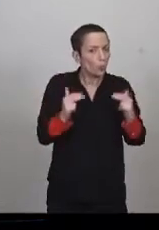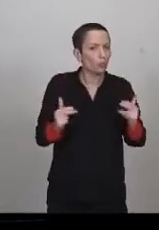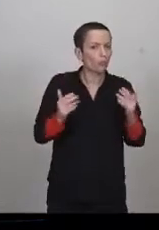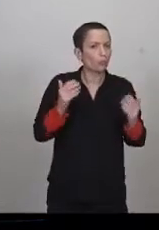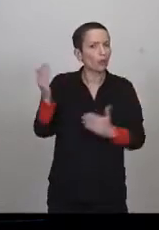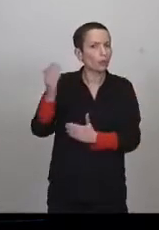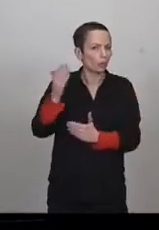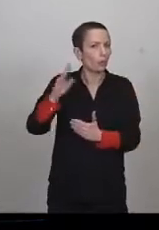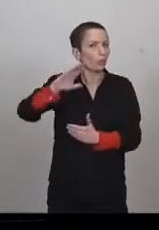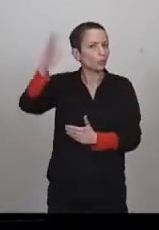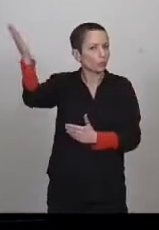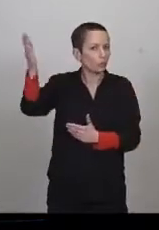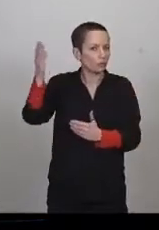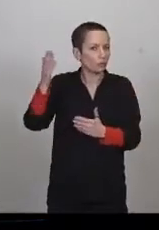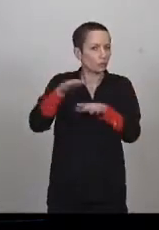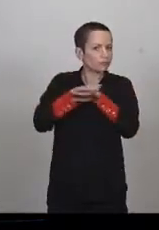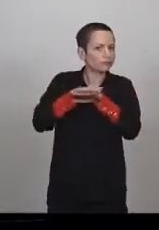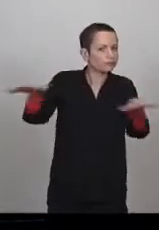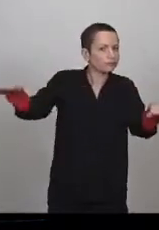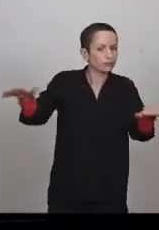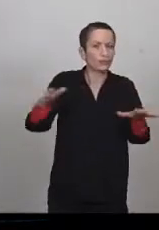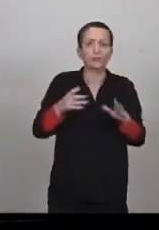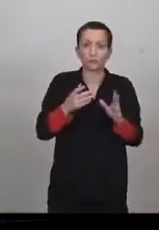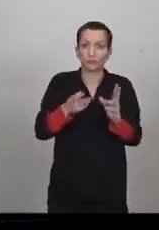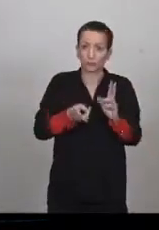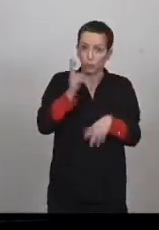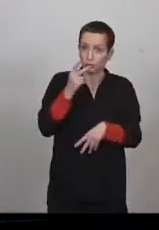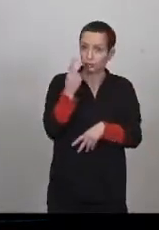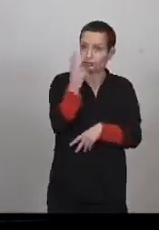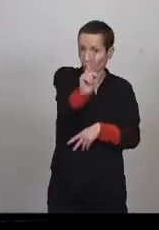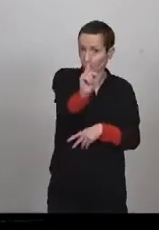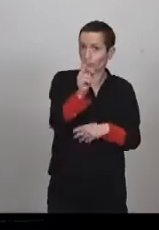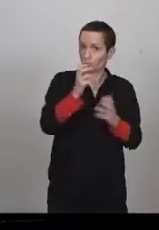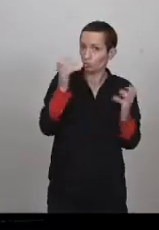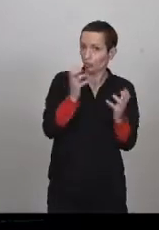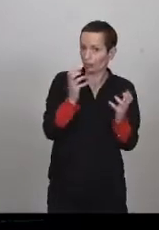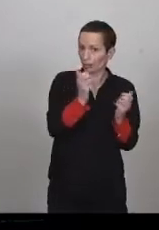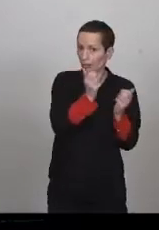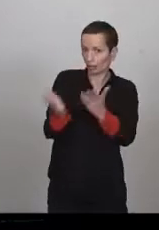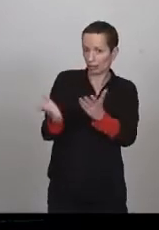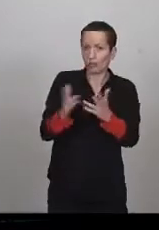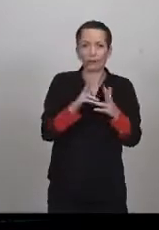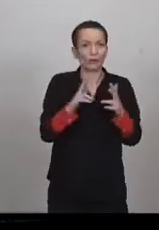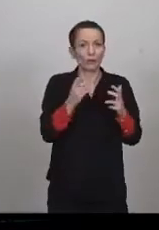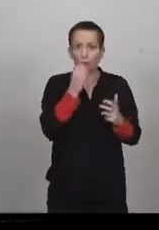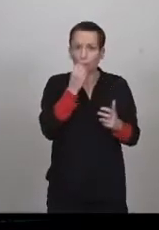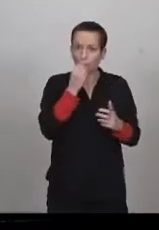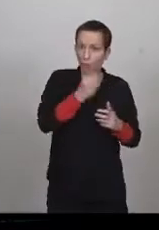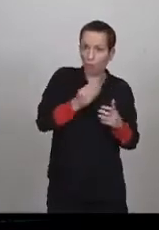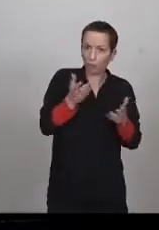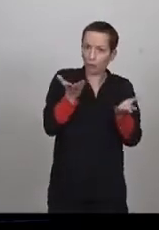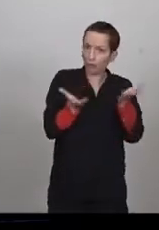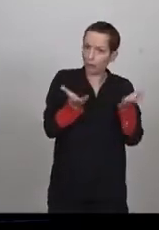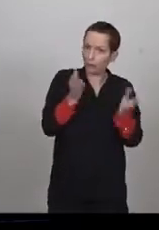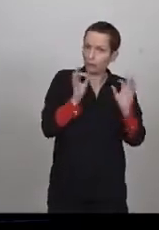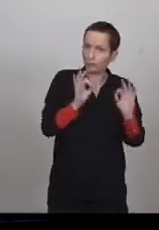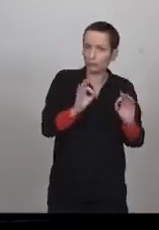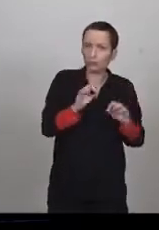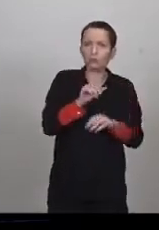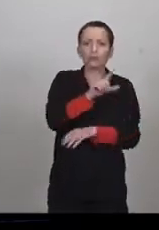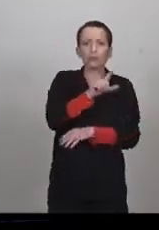pratiqué aujourd'hui, et encore plus celui que vous souhaitez pratiquer, des repas bons, équilibrés avec 22% de